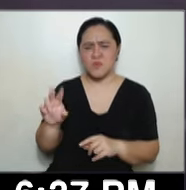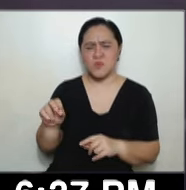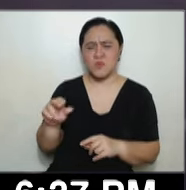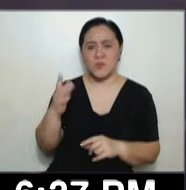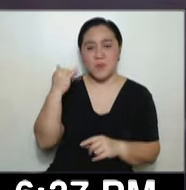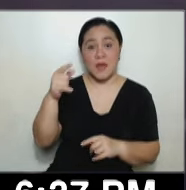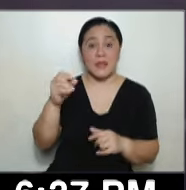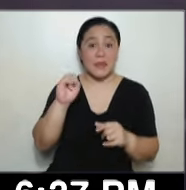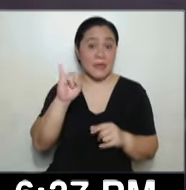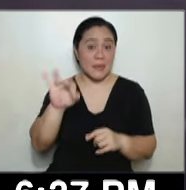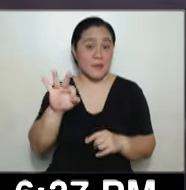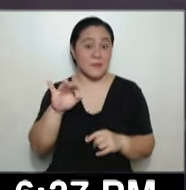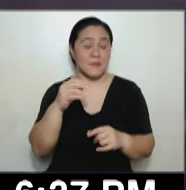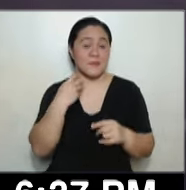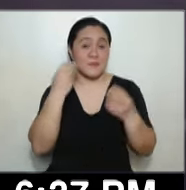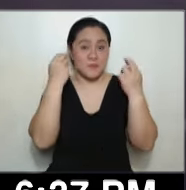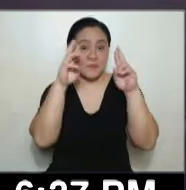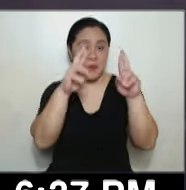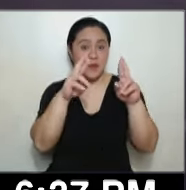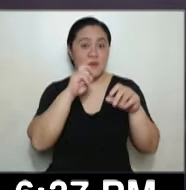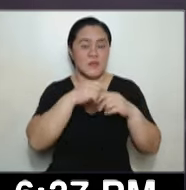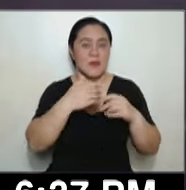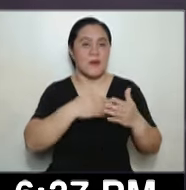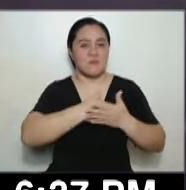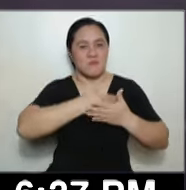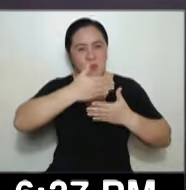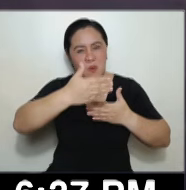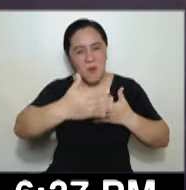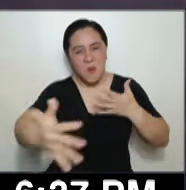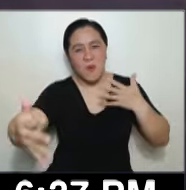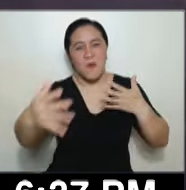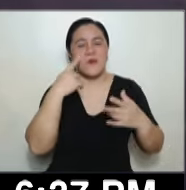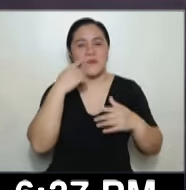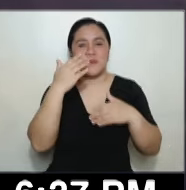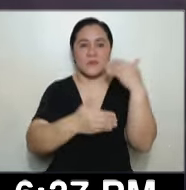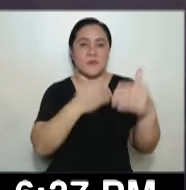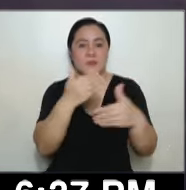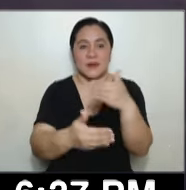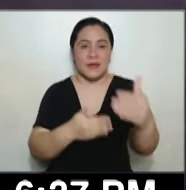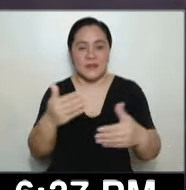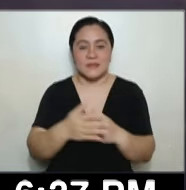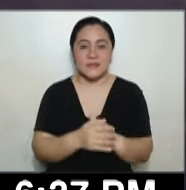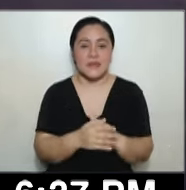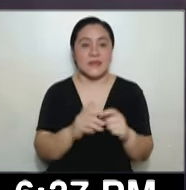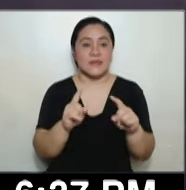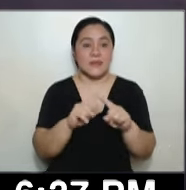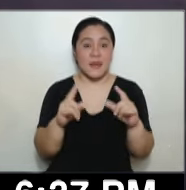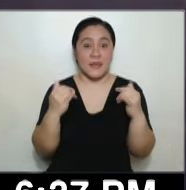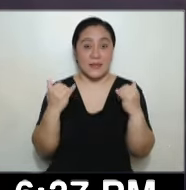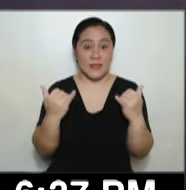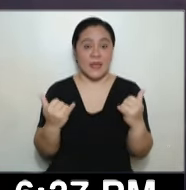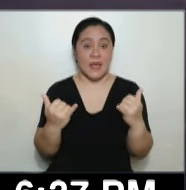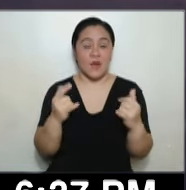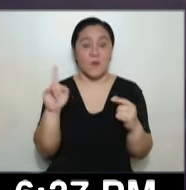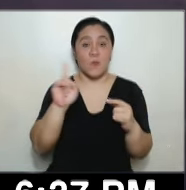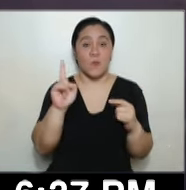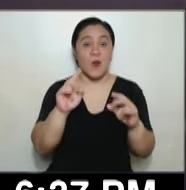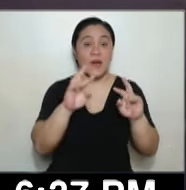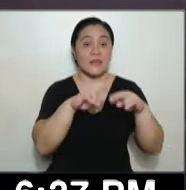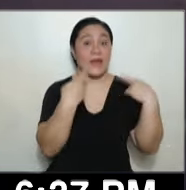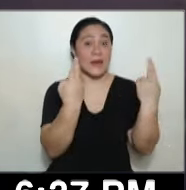mayor, usually mas matagal ang preparasyon eh. No? Ang kaibahan lang dito, ito nga ay mga magkakamag-anak at mga